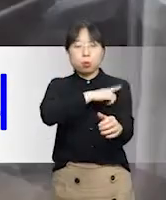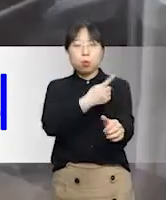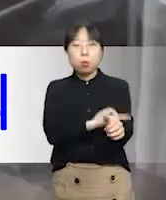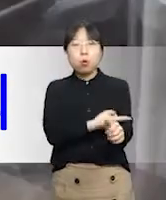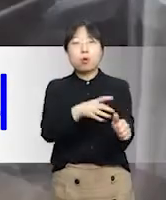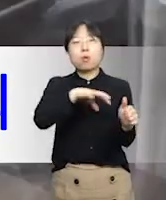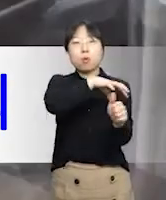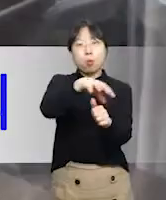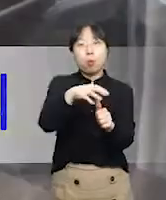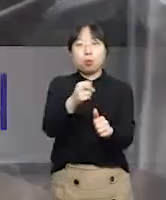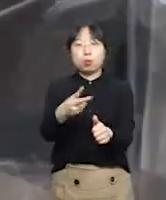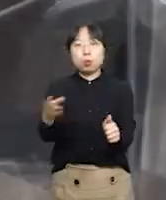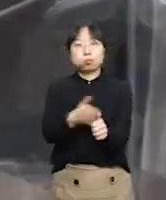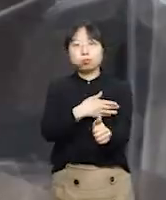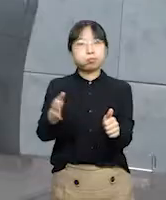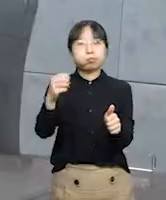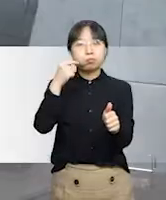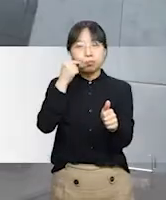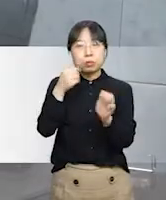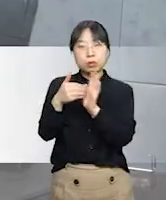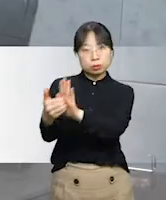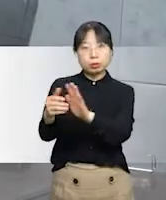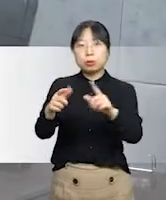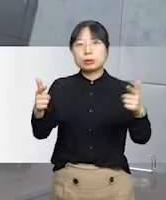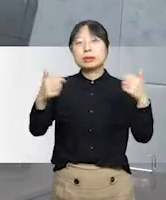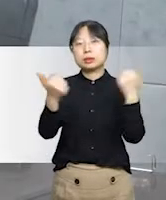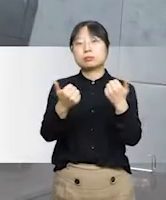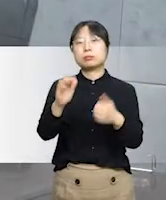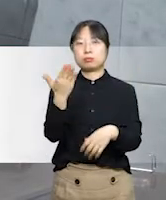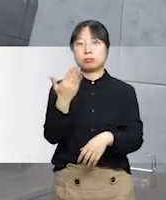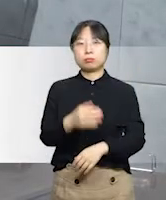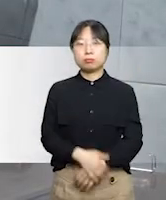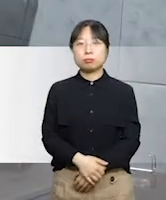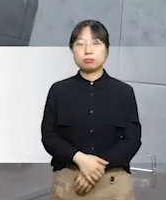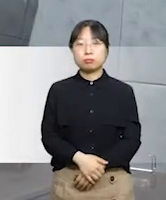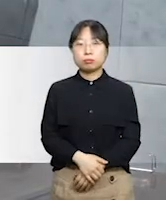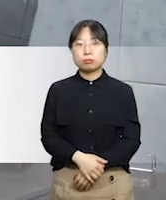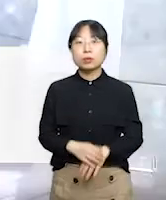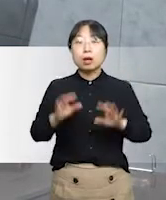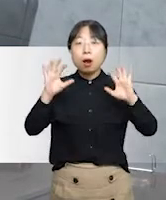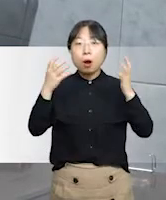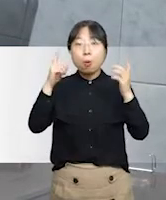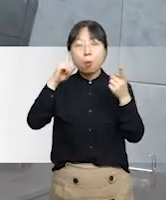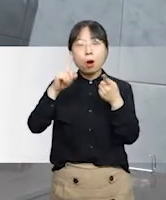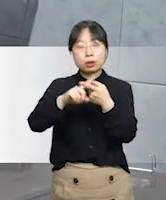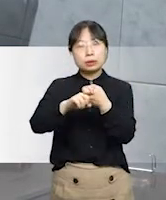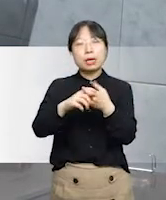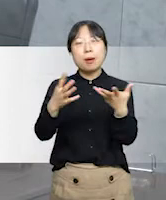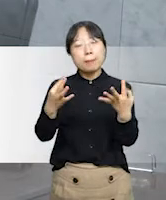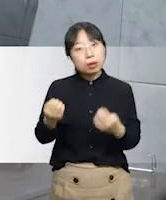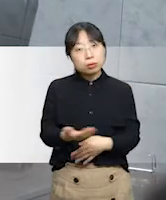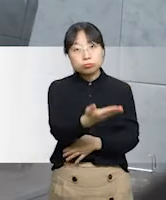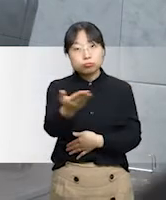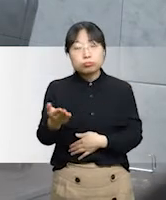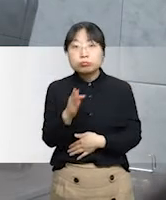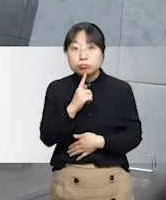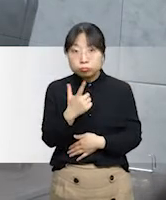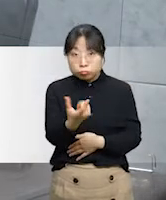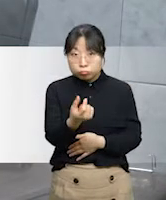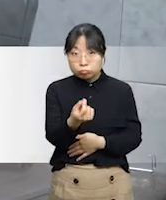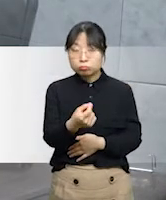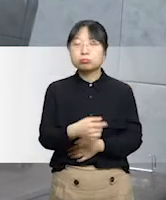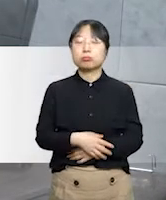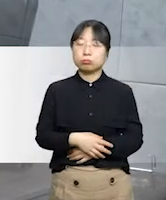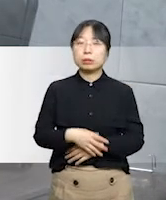위한 사항을 심의하게 됩니다. 아동에 누구보다도 관심을 많이 갖고 계신 분들이기 때문에 우리